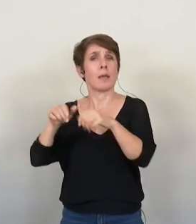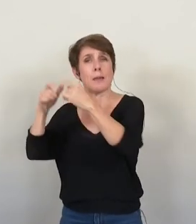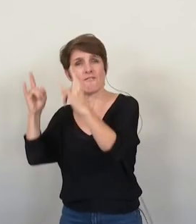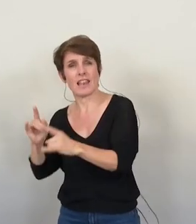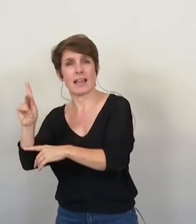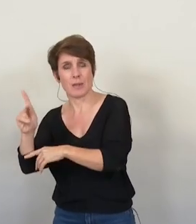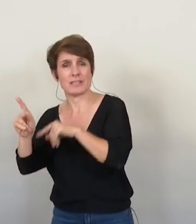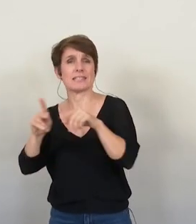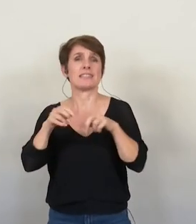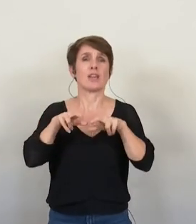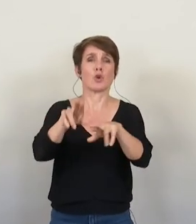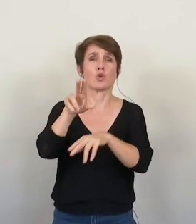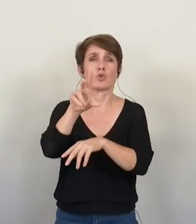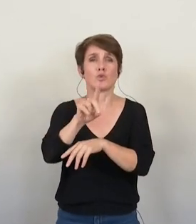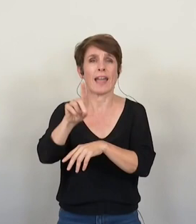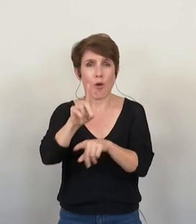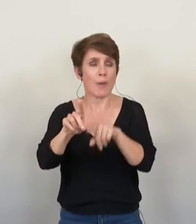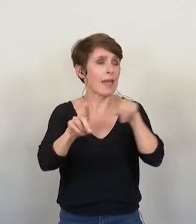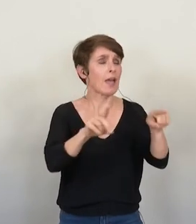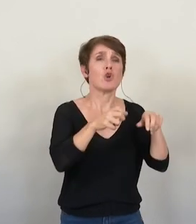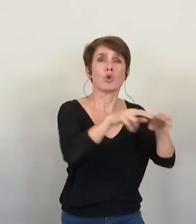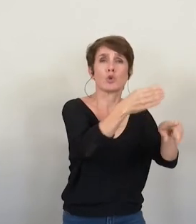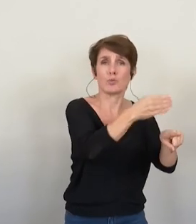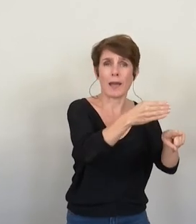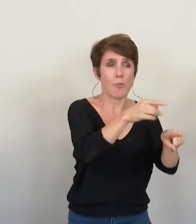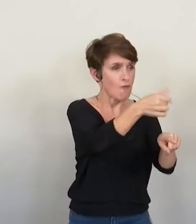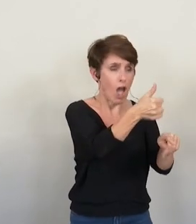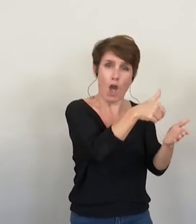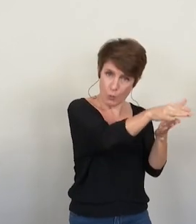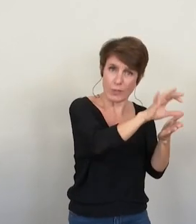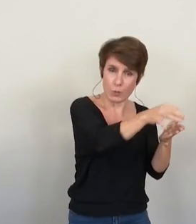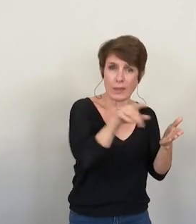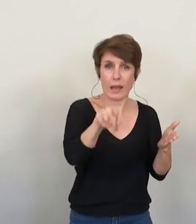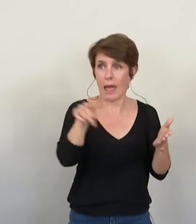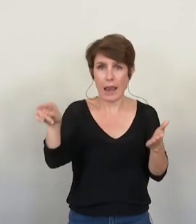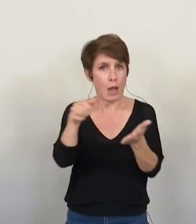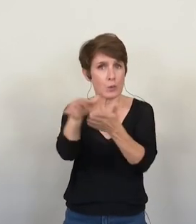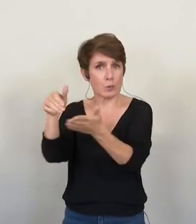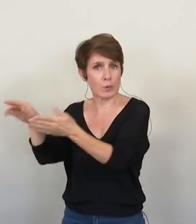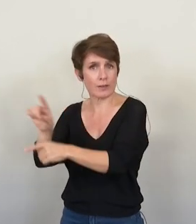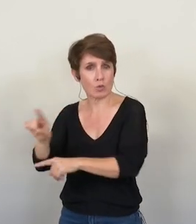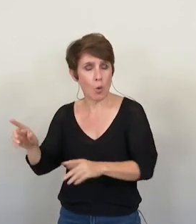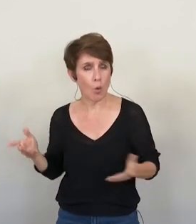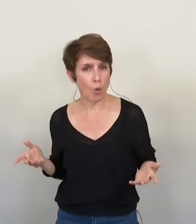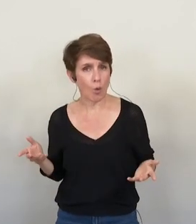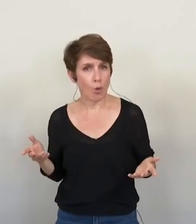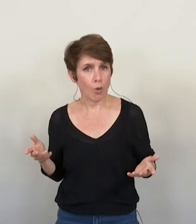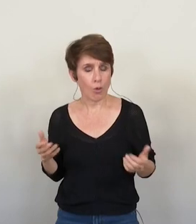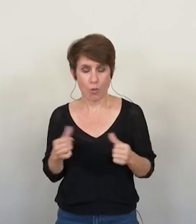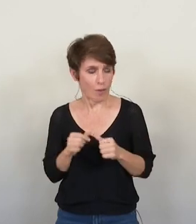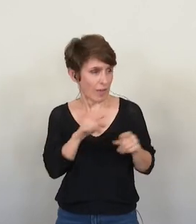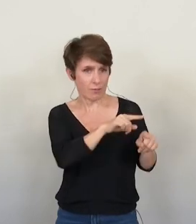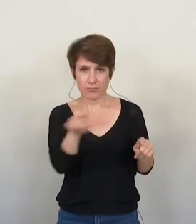38 rue d'Ambert et du 30 R marbuf vous en expulsez un vous avez pas expulsé celui de dalambert et vous n'expulsez toujours pas celui de